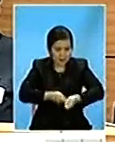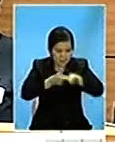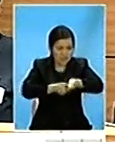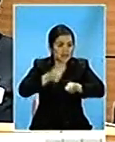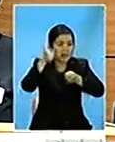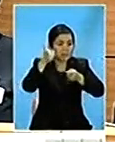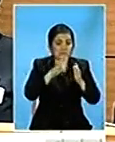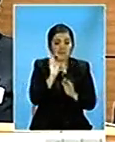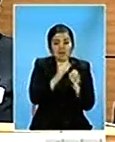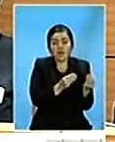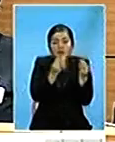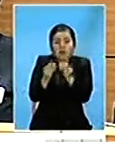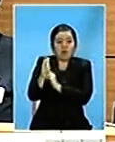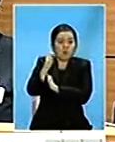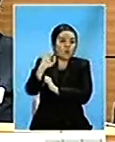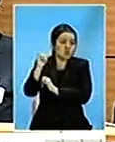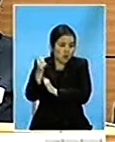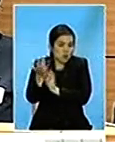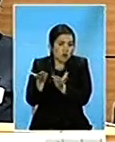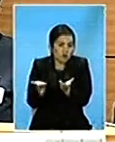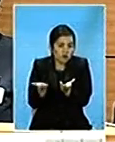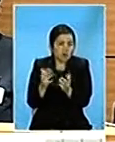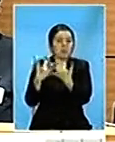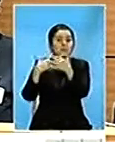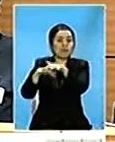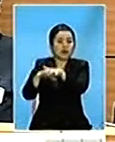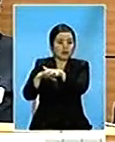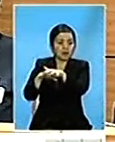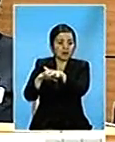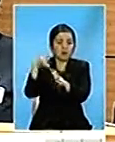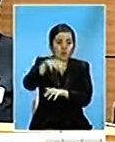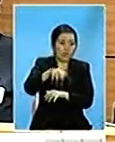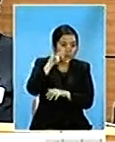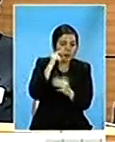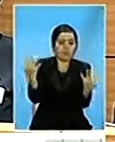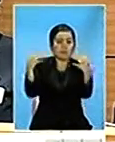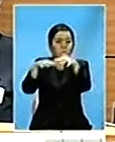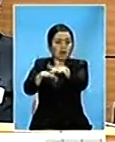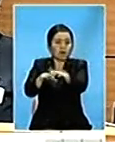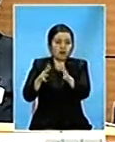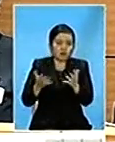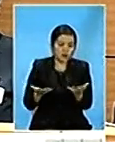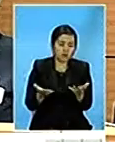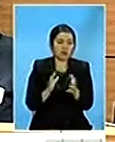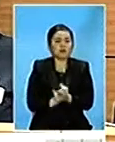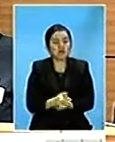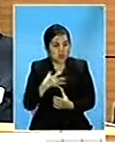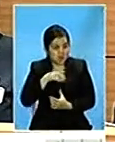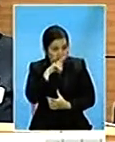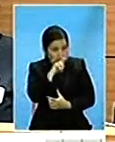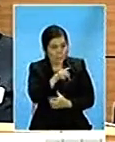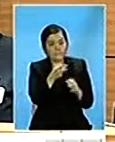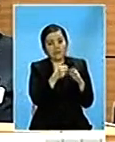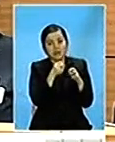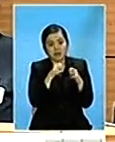ไม่มอบให้ส่วนท้องถิ่นแล้วไปประสานกันกับชลประทานกับกระทรวงทรัพย์อยู่ผมก็จึงเรียนถามเป็นปัญห